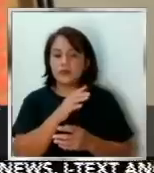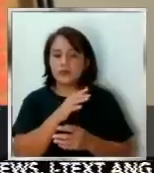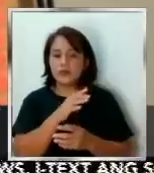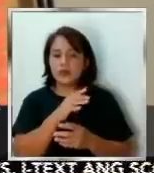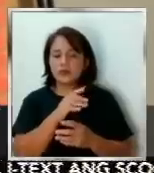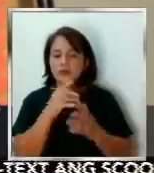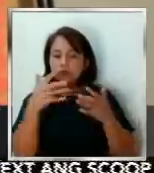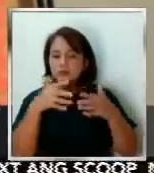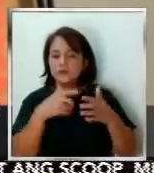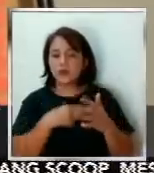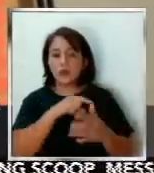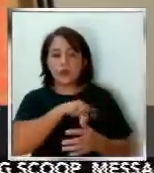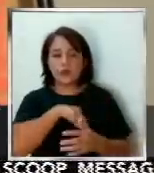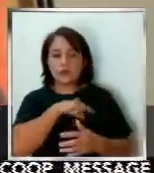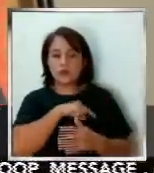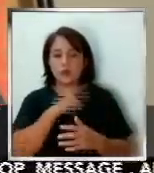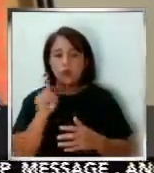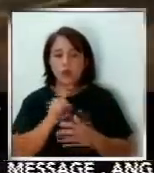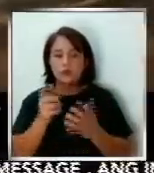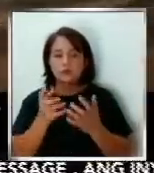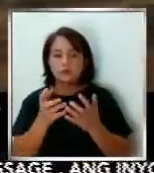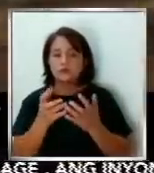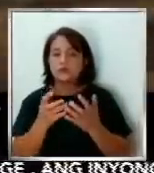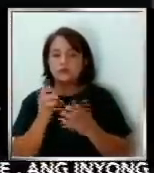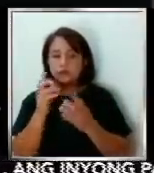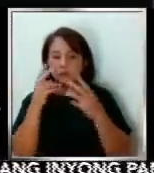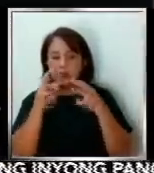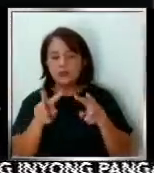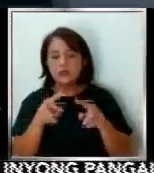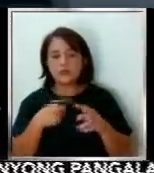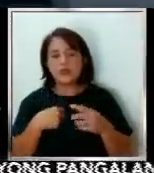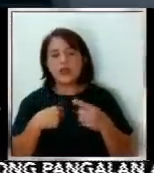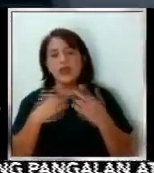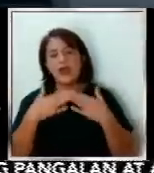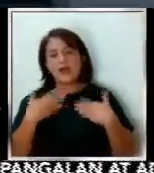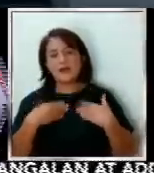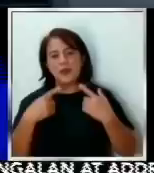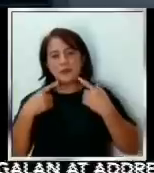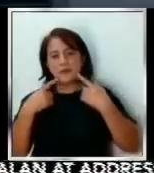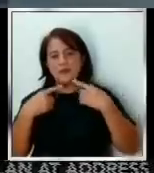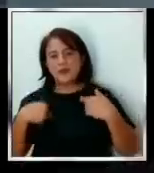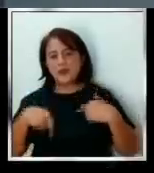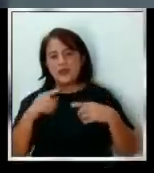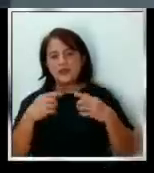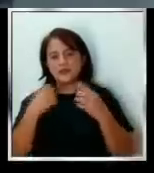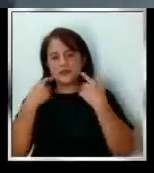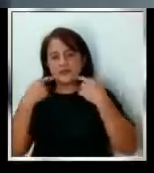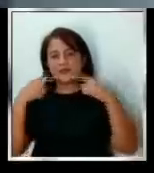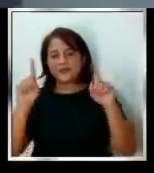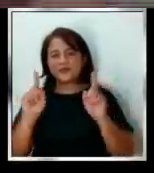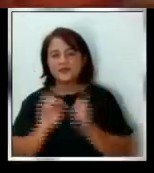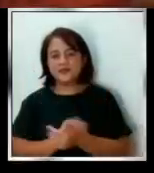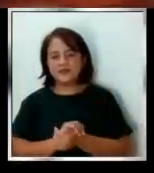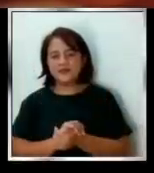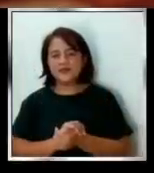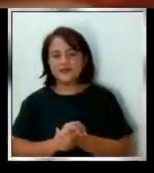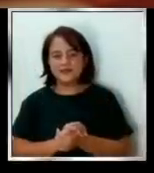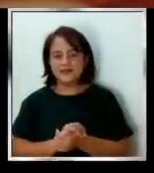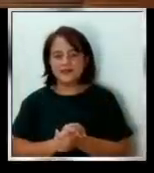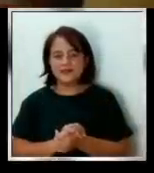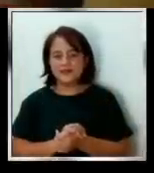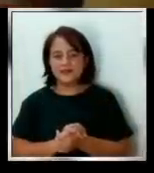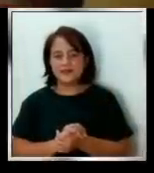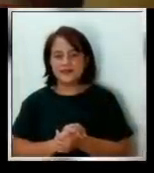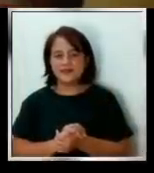watching. And happy naman ako na pumasa kami doon. One day, lahat ng ito. Updated sa show. Anong point? Hindi natin ma-relive yung moment, di